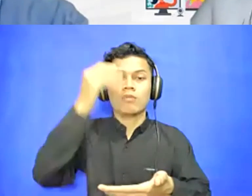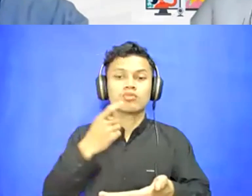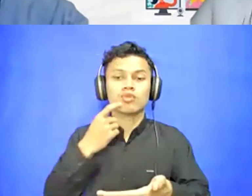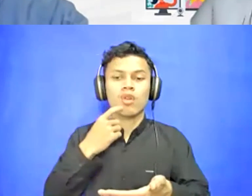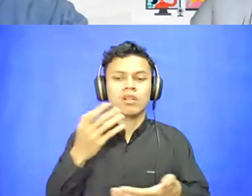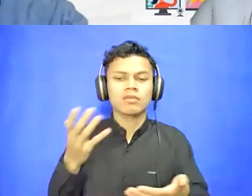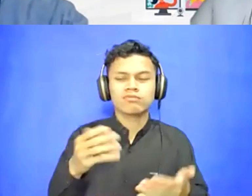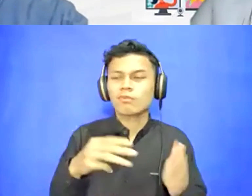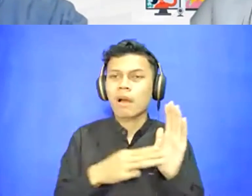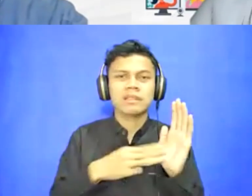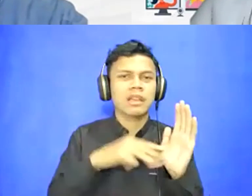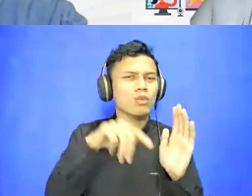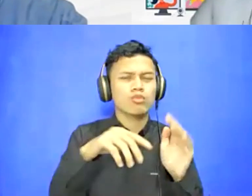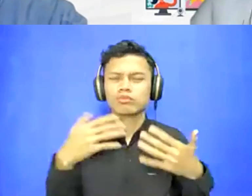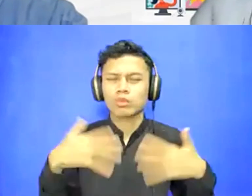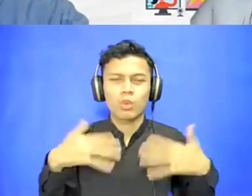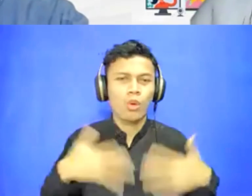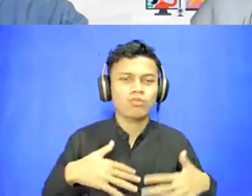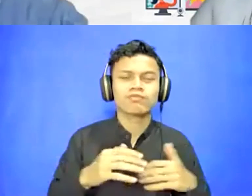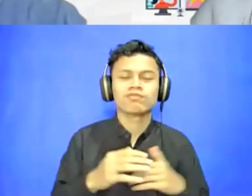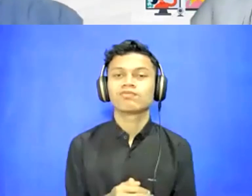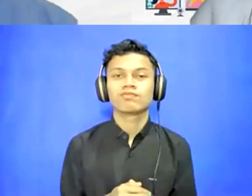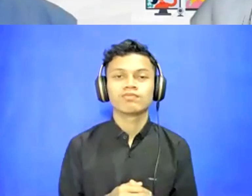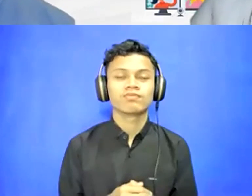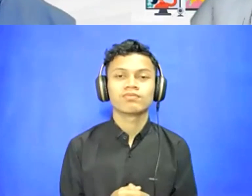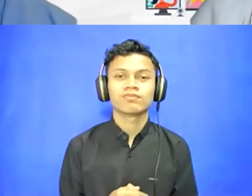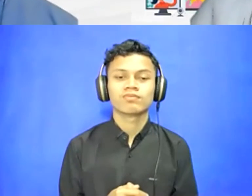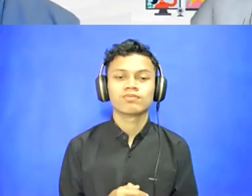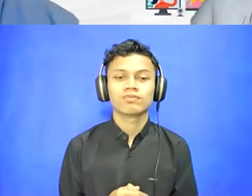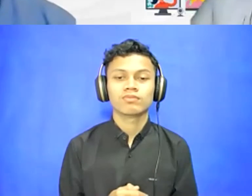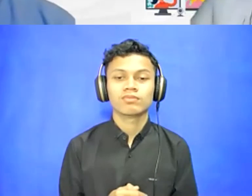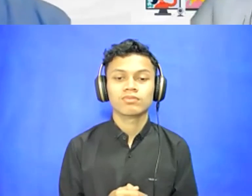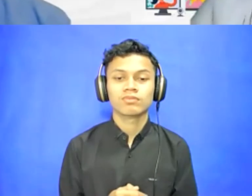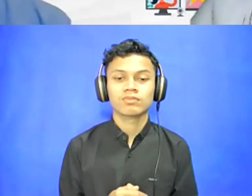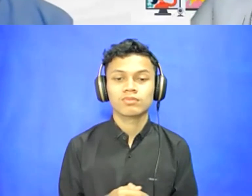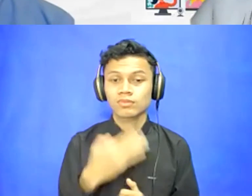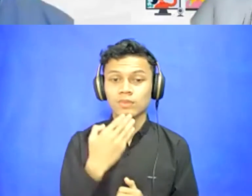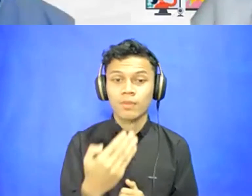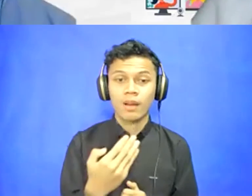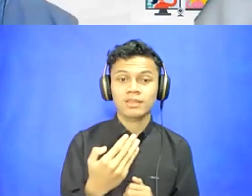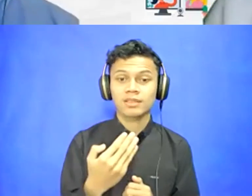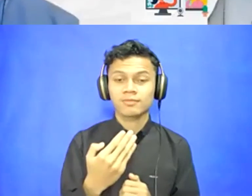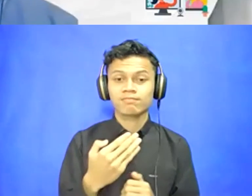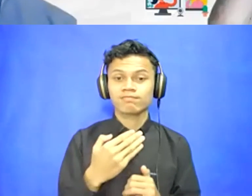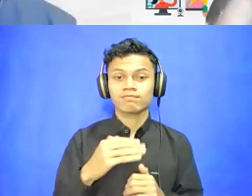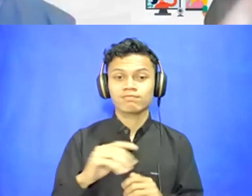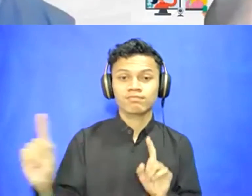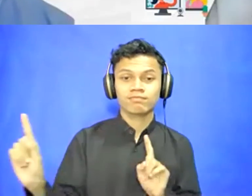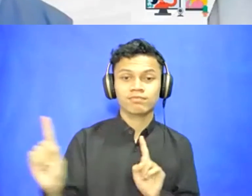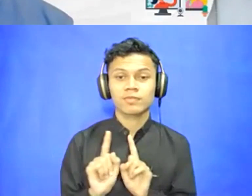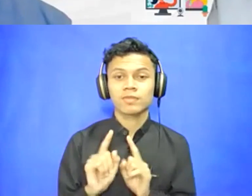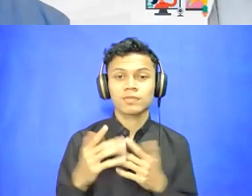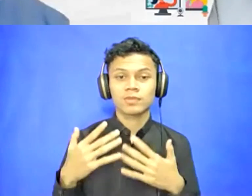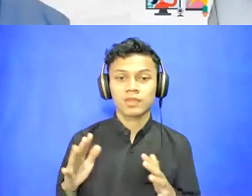I thank you for being with me, and sampai jumpa lagi. Oh, wah, luar